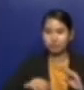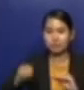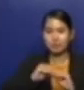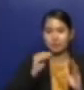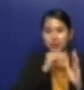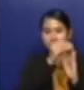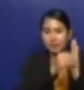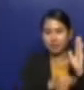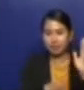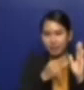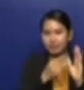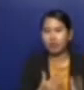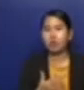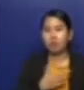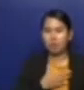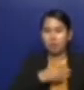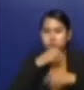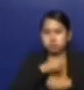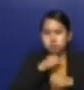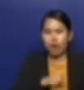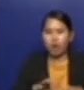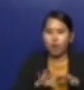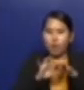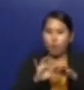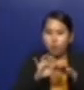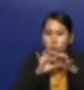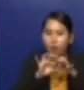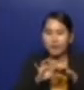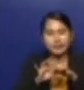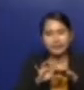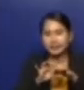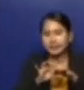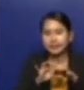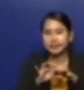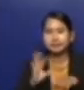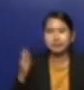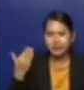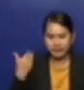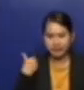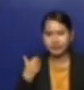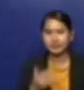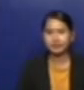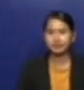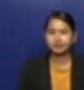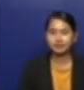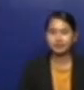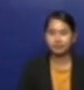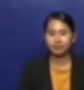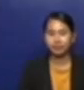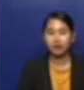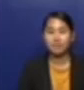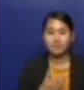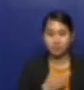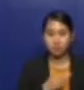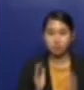แก่อย่างผมเนี่ยจะไม่เป็นห่วงเรื่องนี้มันเป็นไปไม่ได้ผมขอบพระคุณ